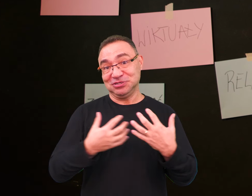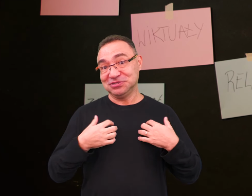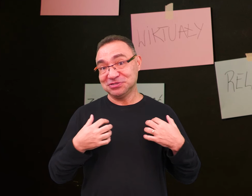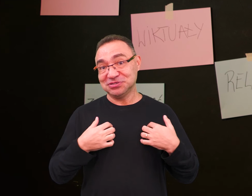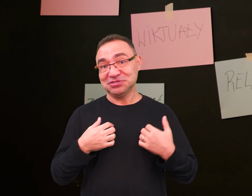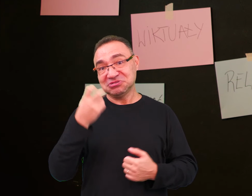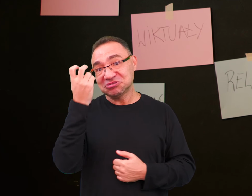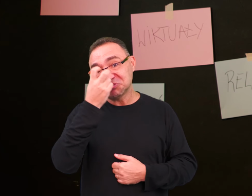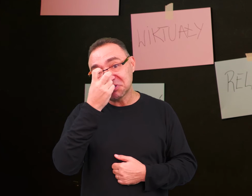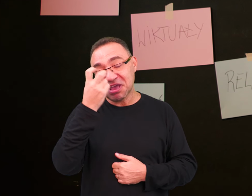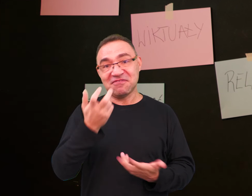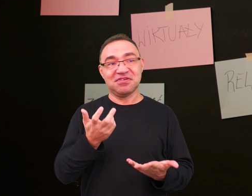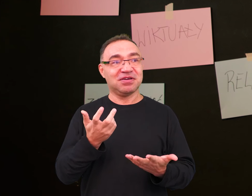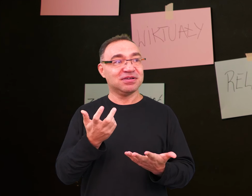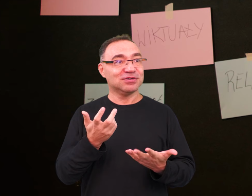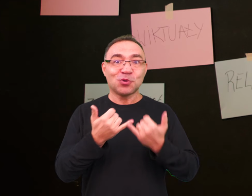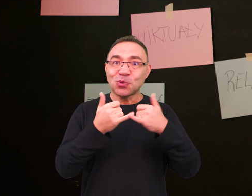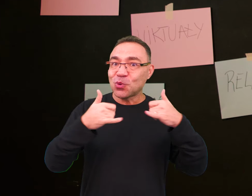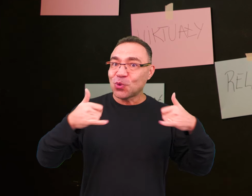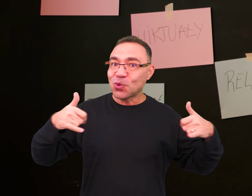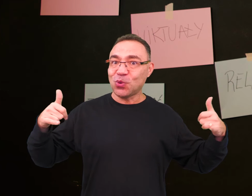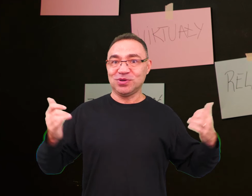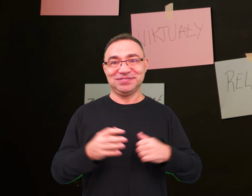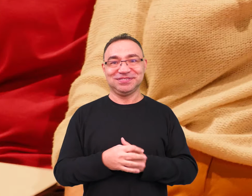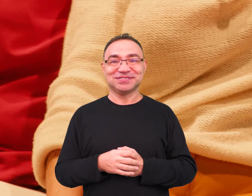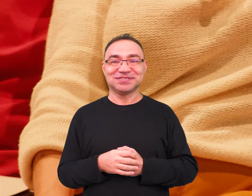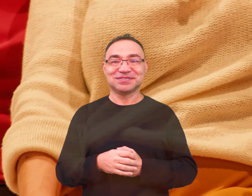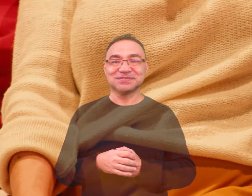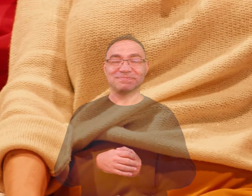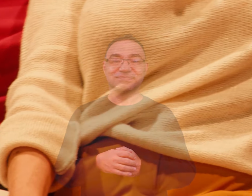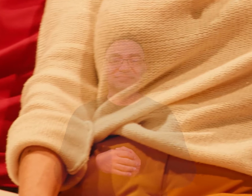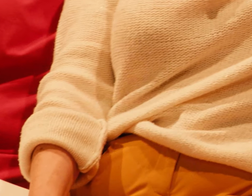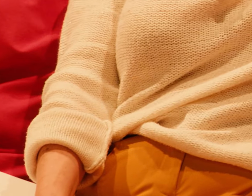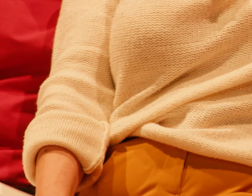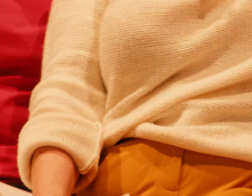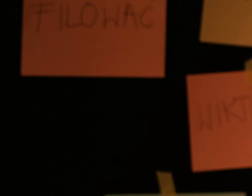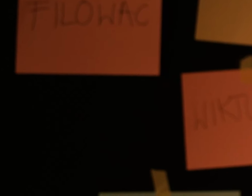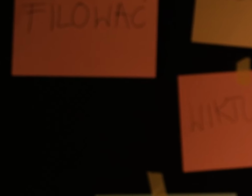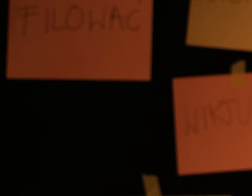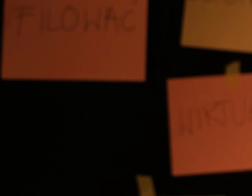tym to życie może być takie ciekawsze, jakieś urozmaicone.